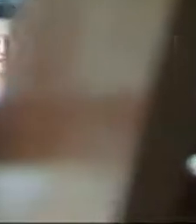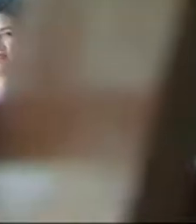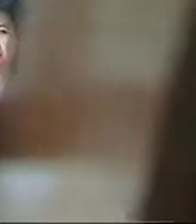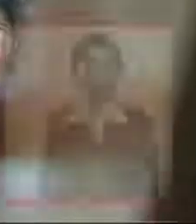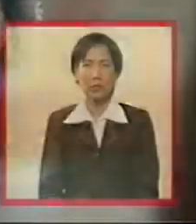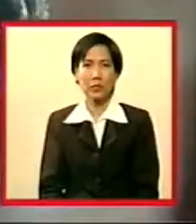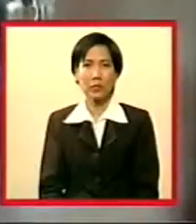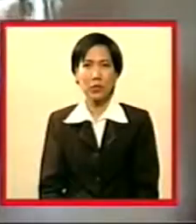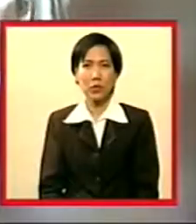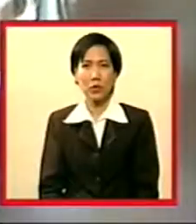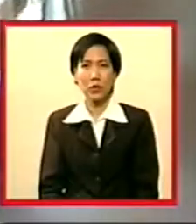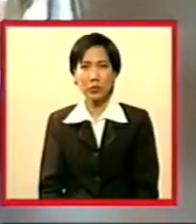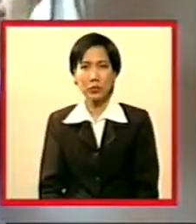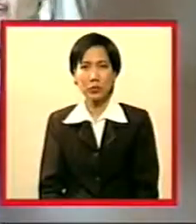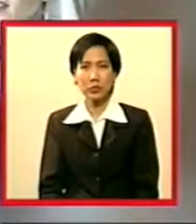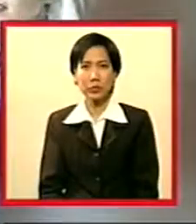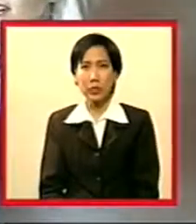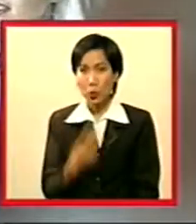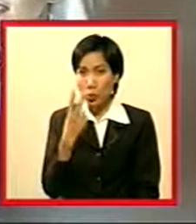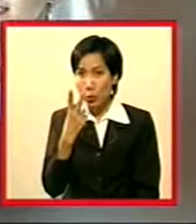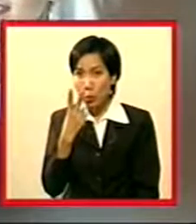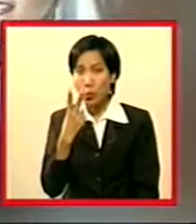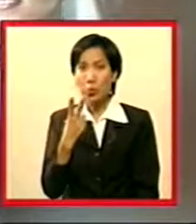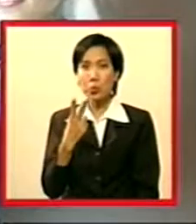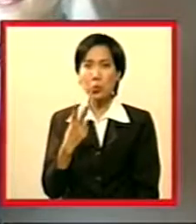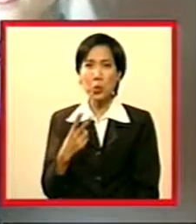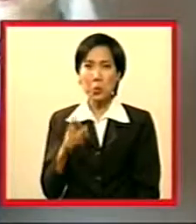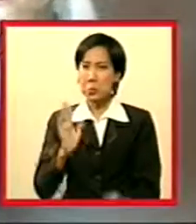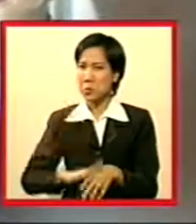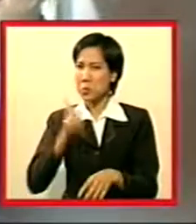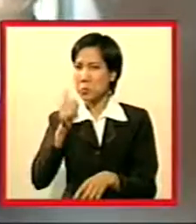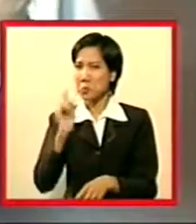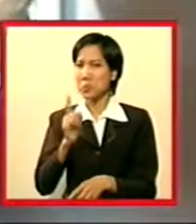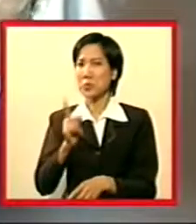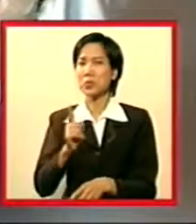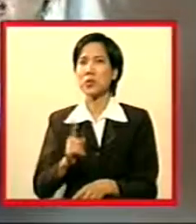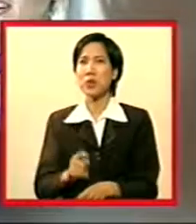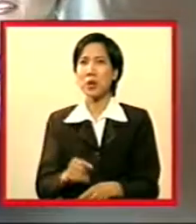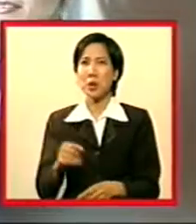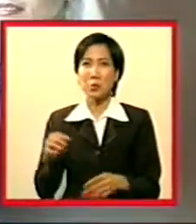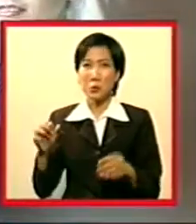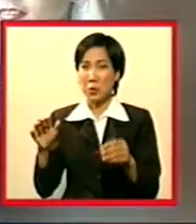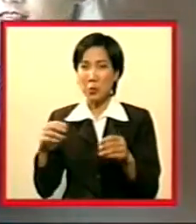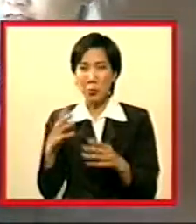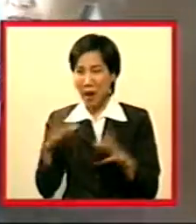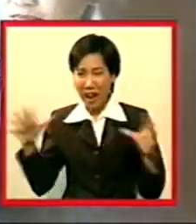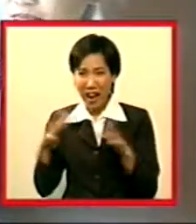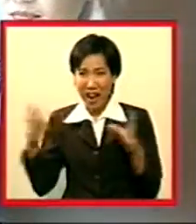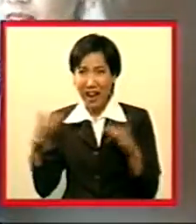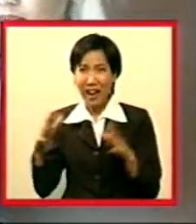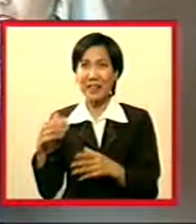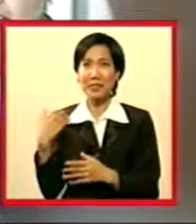เลยค ่ ะ โอ้โหพี่ดูสิอย่างนี้นะเขาต้องเรียกว่ามืออาชีพแล้วล่ะดูสิเต็มไปหมดเลย